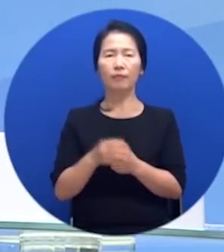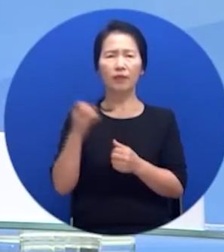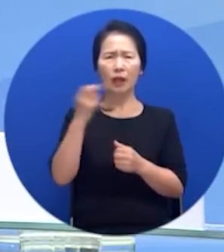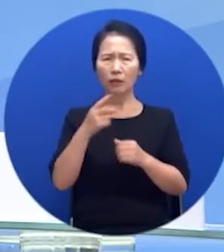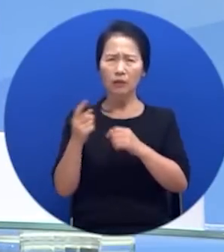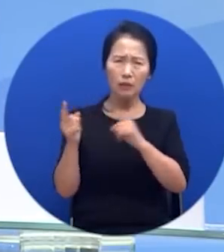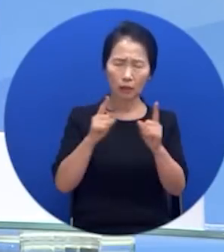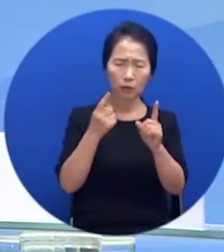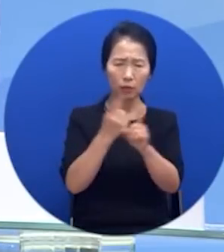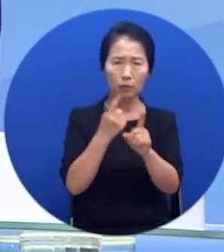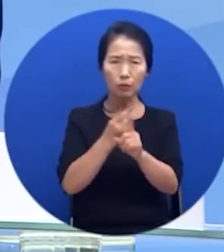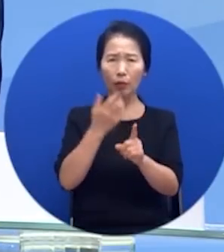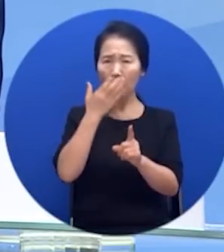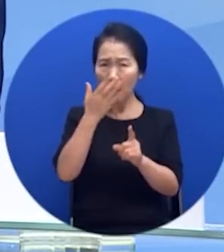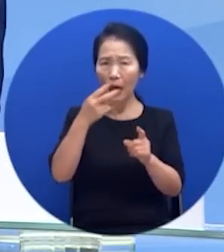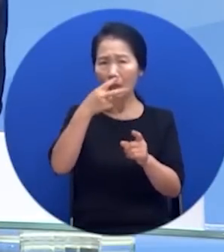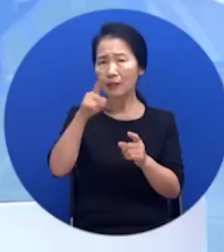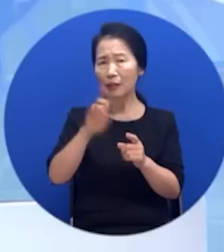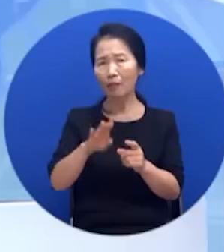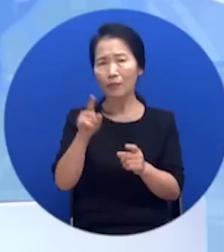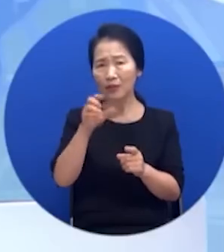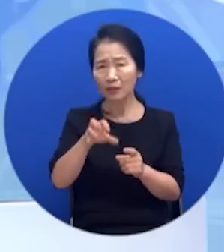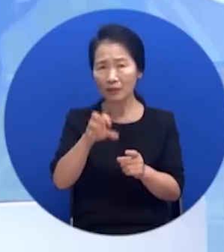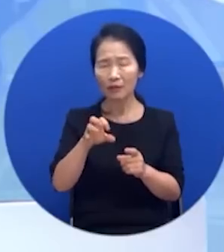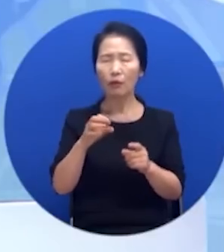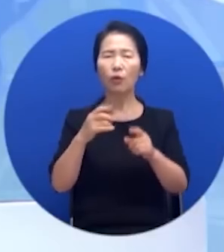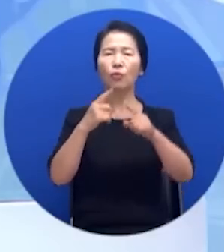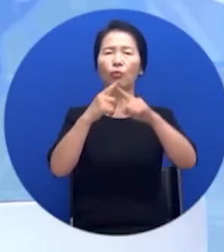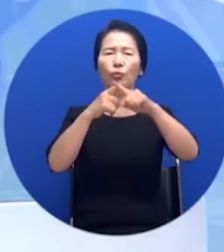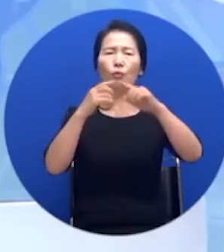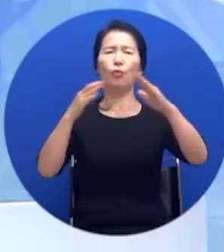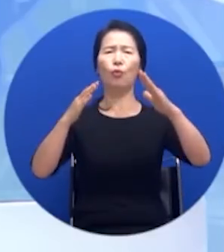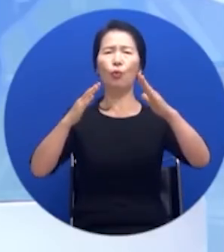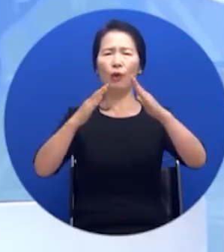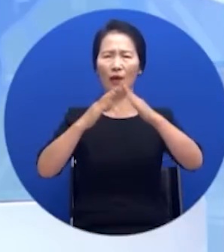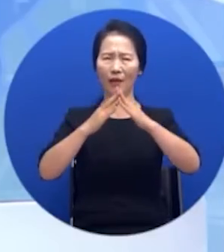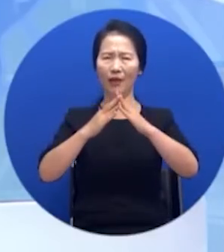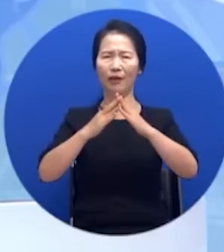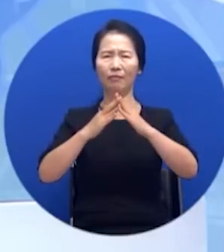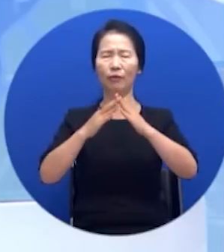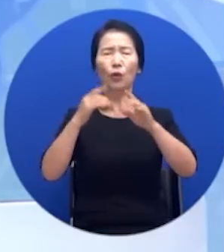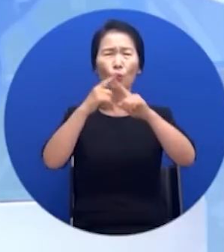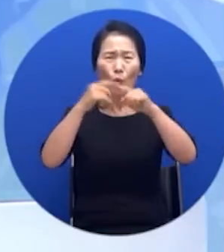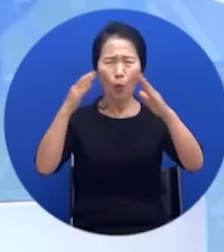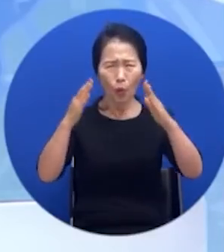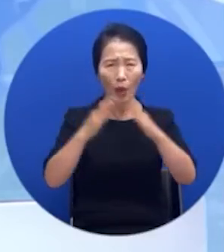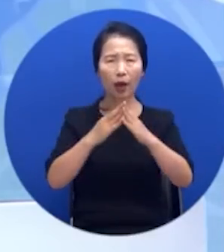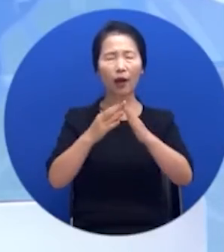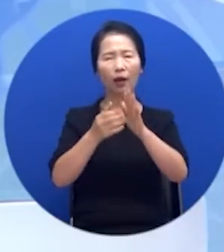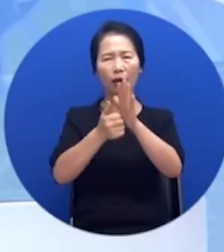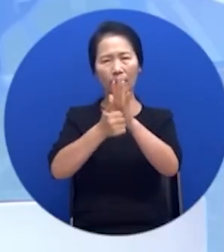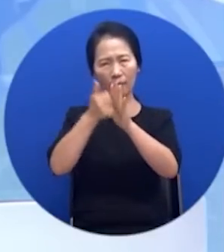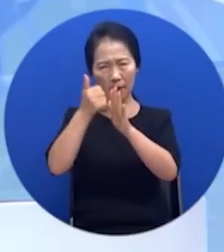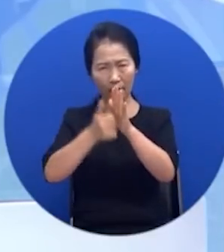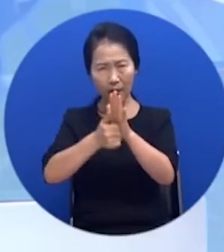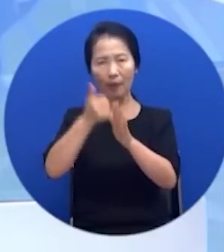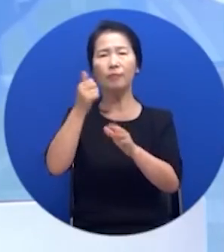살리며 치료하는 그 답은 어디에 있느냐? 교회에 있습니다. 교회가 희망입니다.